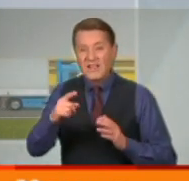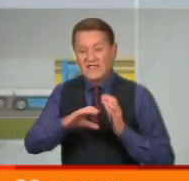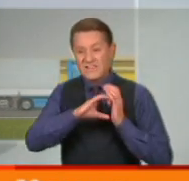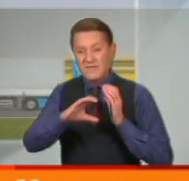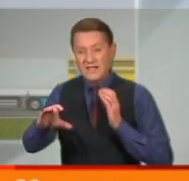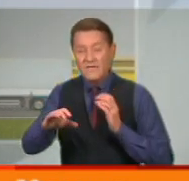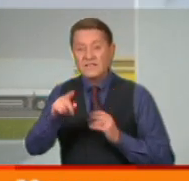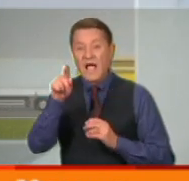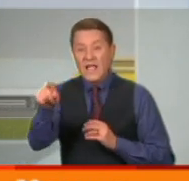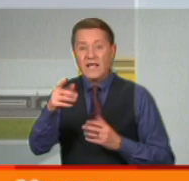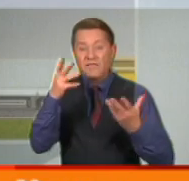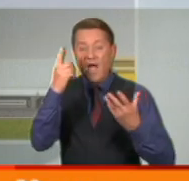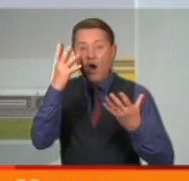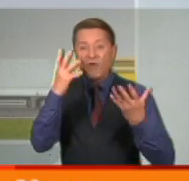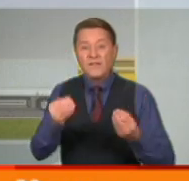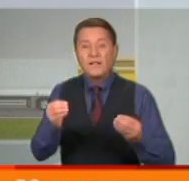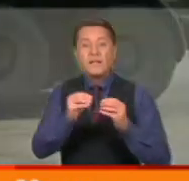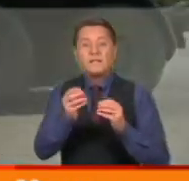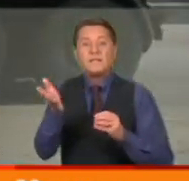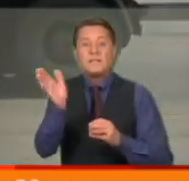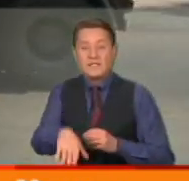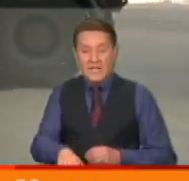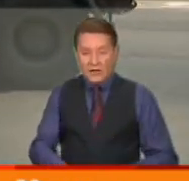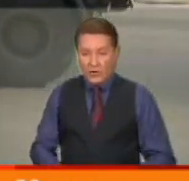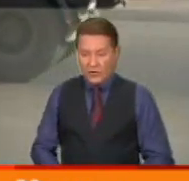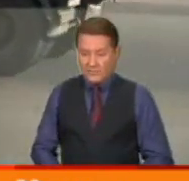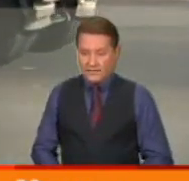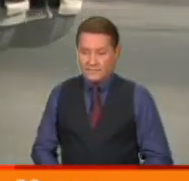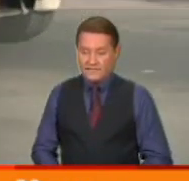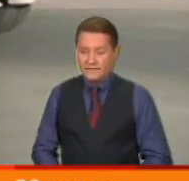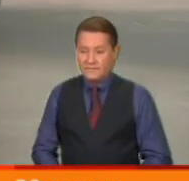сміттєвіз, а їх на день вирушає з десяток.